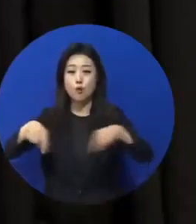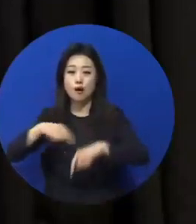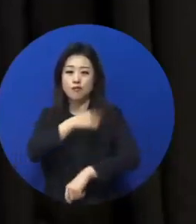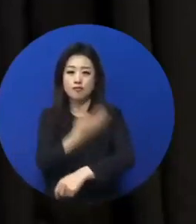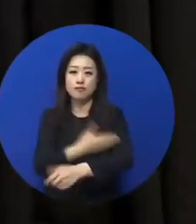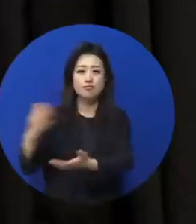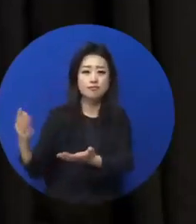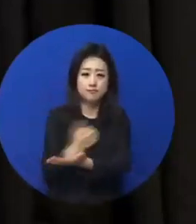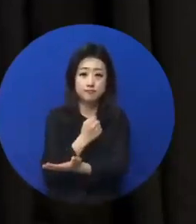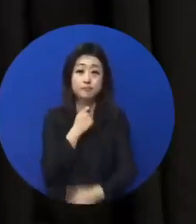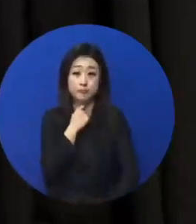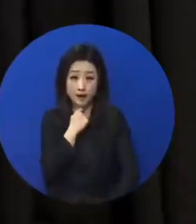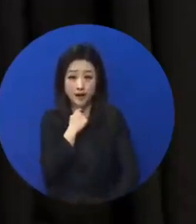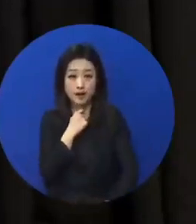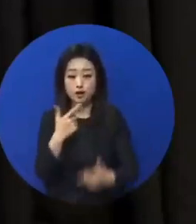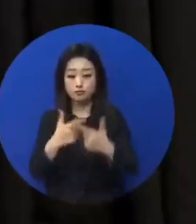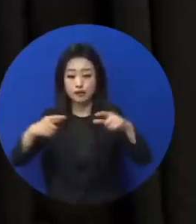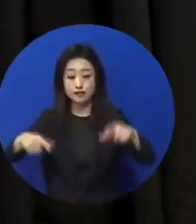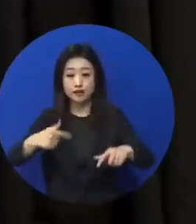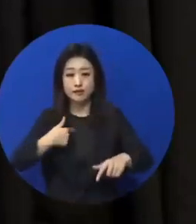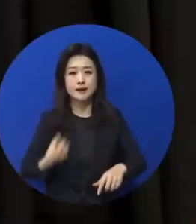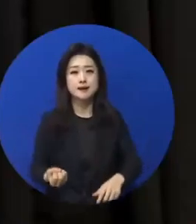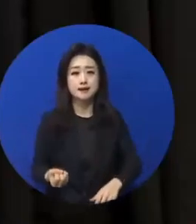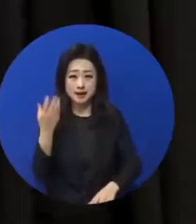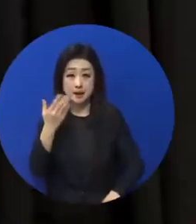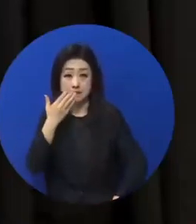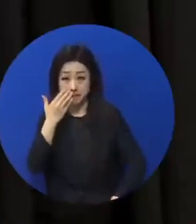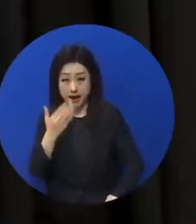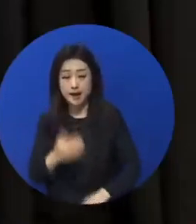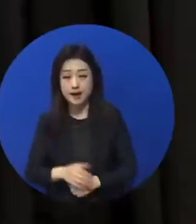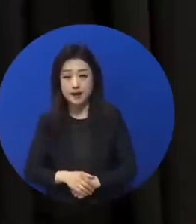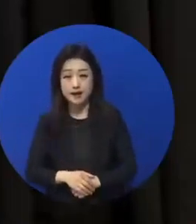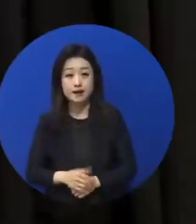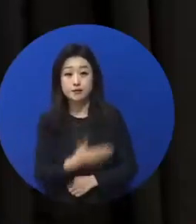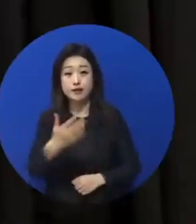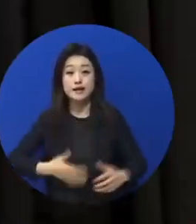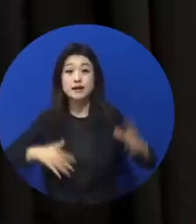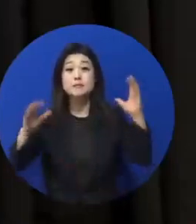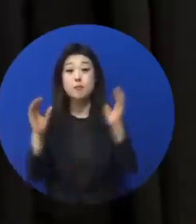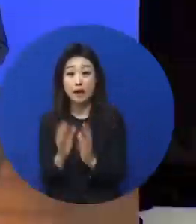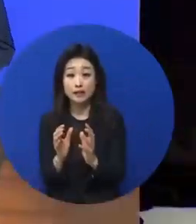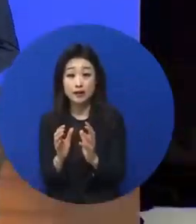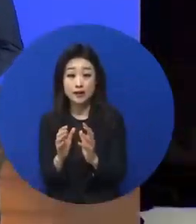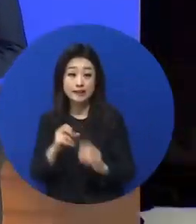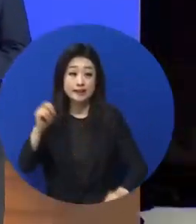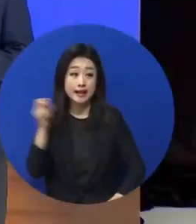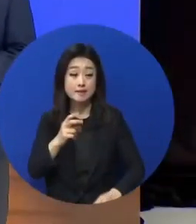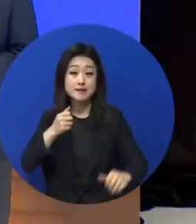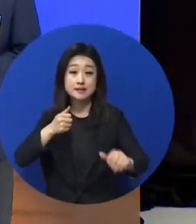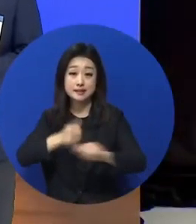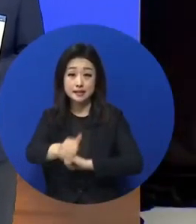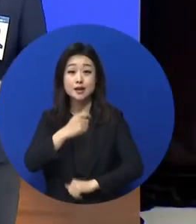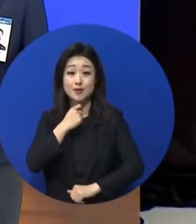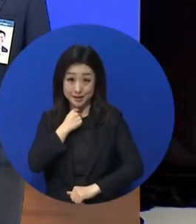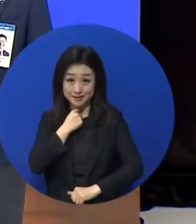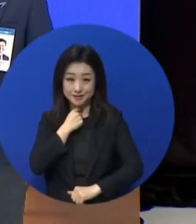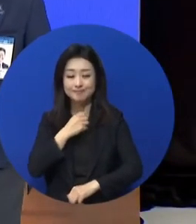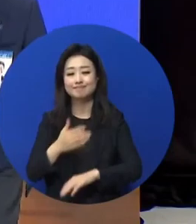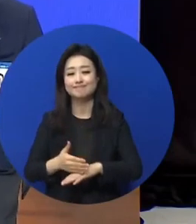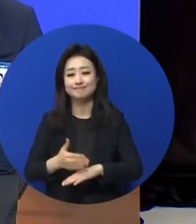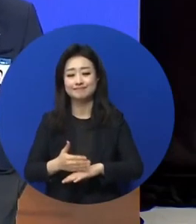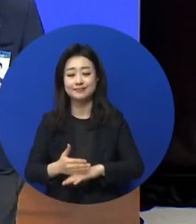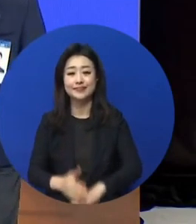올리겠습니다. 부산에서 꼭 해내겠습니다. 우리 모두 힘을 모아서 다 함께 승리합시다.